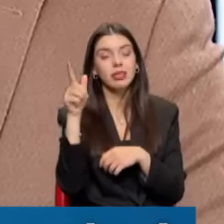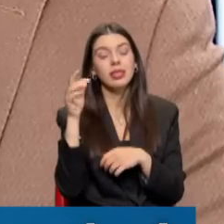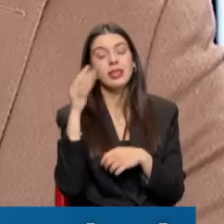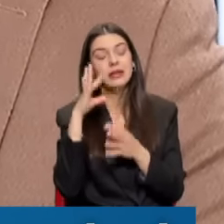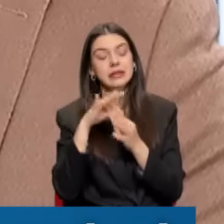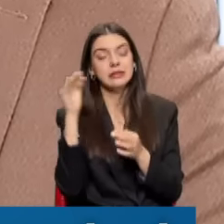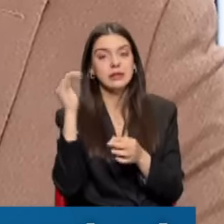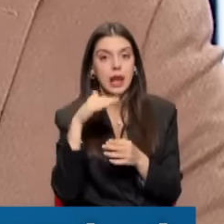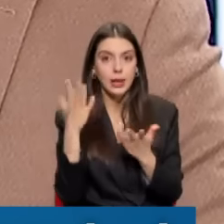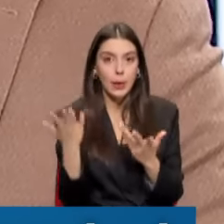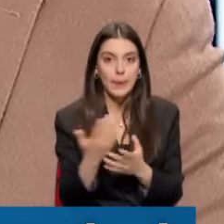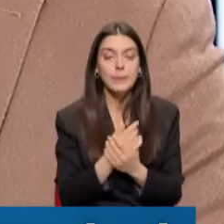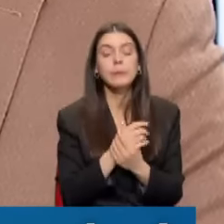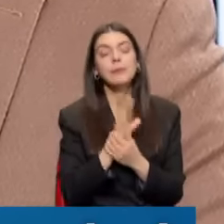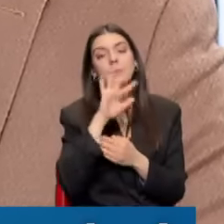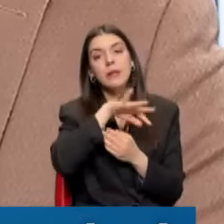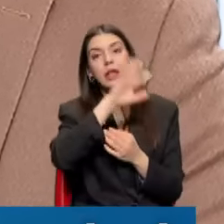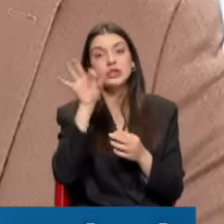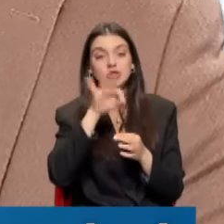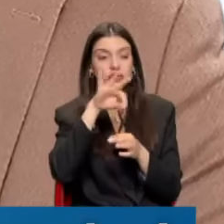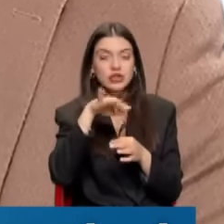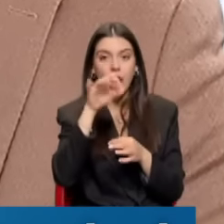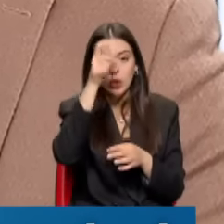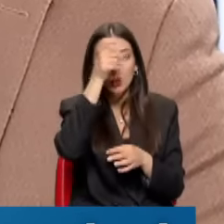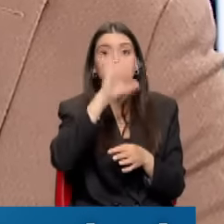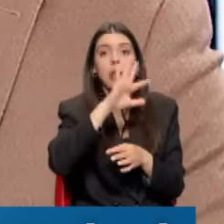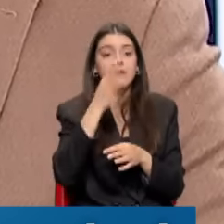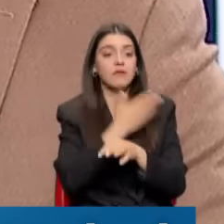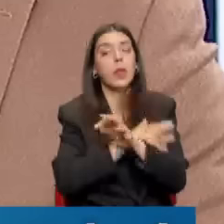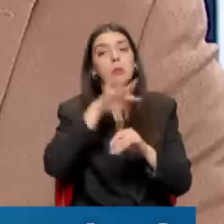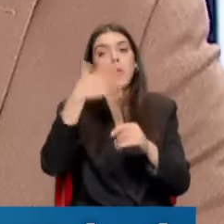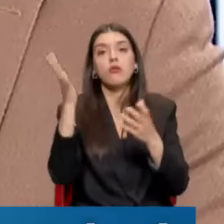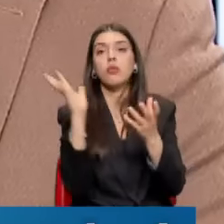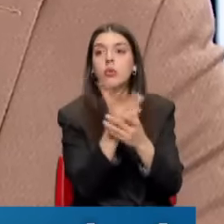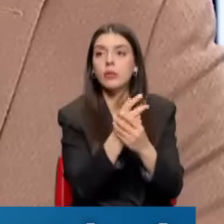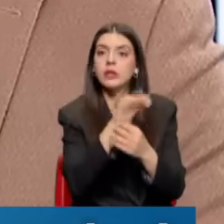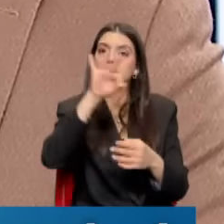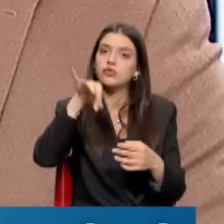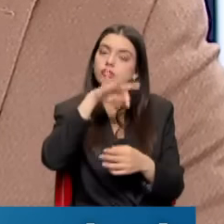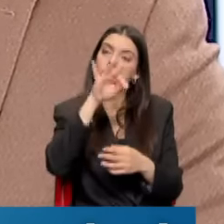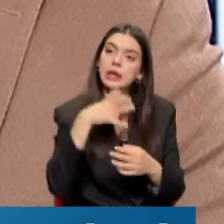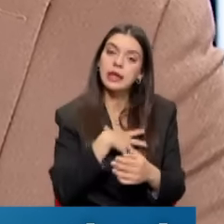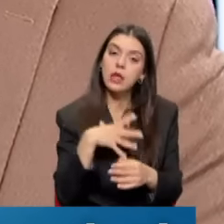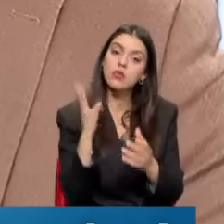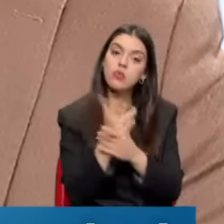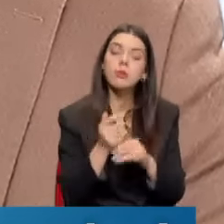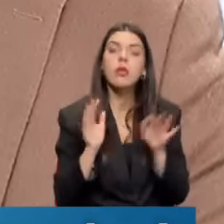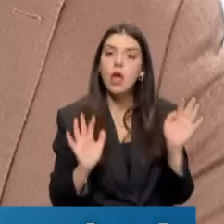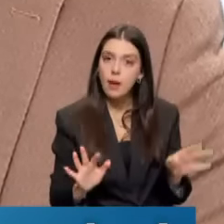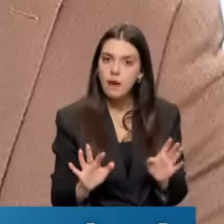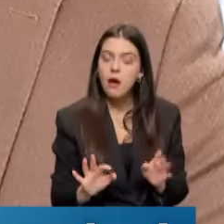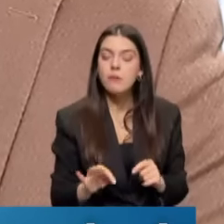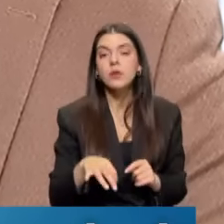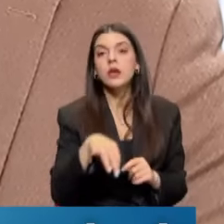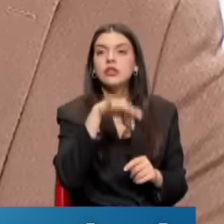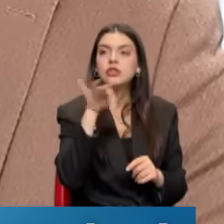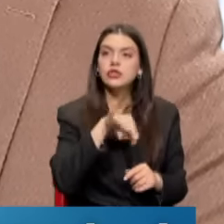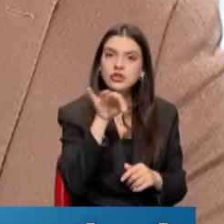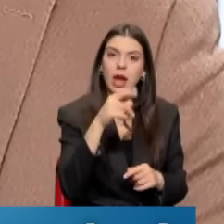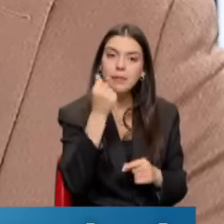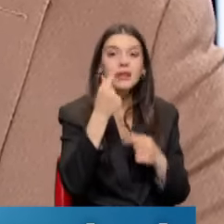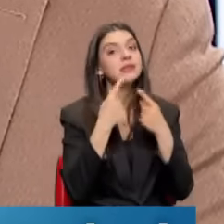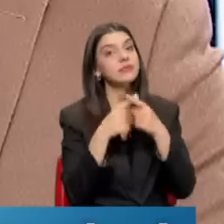söyleyince bütün çayı Gürcü işçiler topluyor gibi düşünmesin kendi çayını kendisi toplayan çay üreticileri de hala var ama çay biraz daha farklı